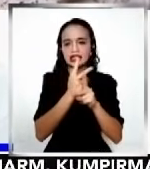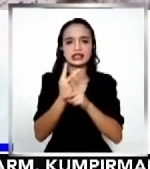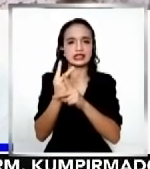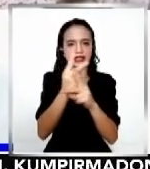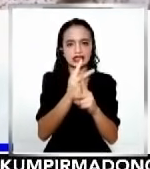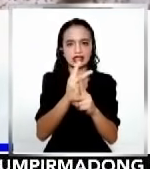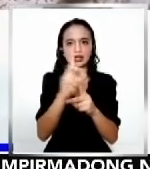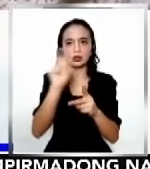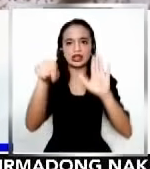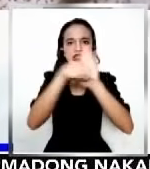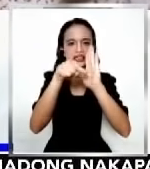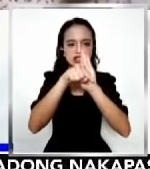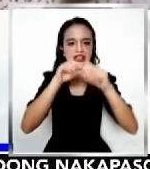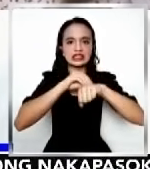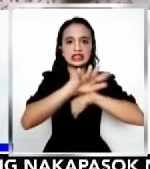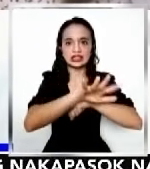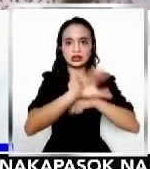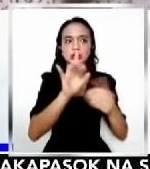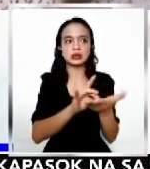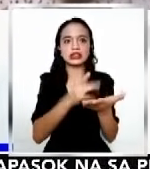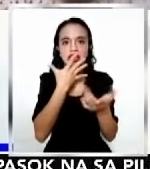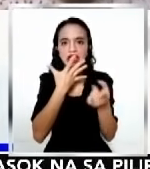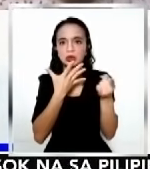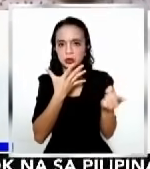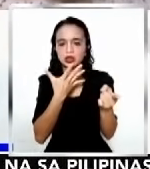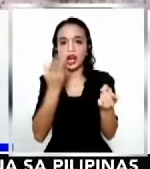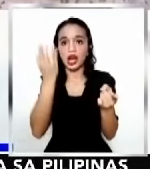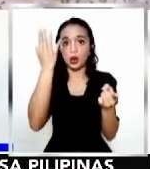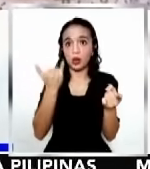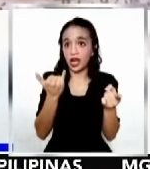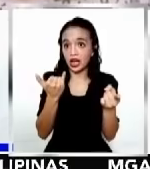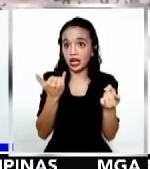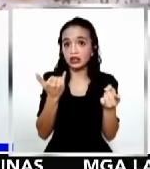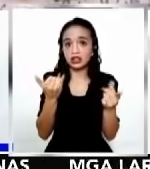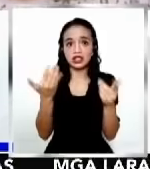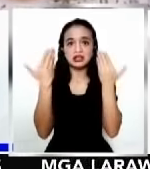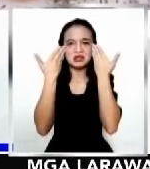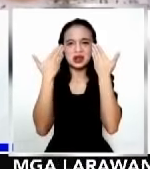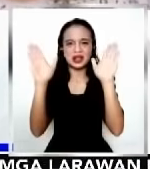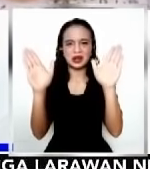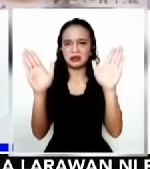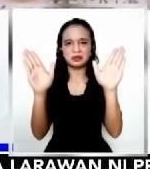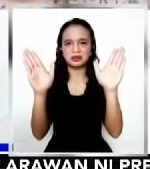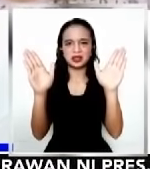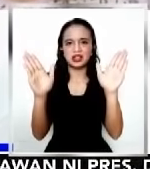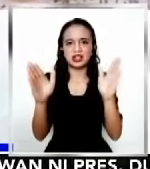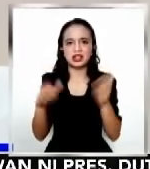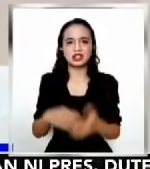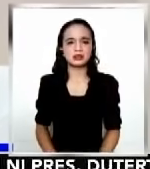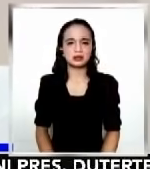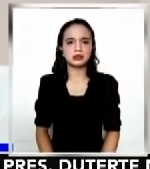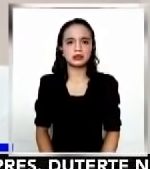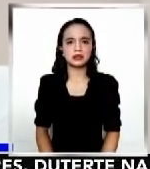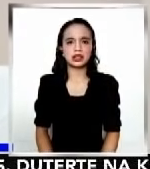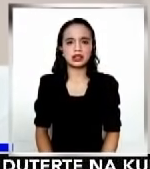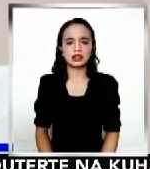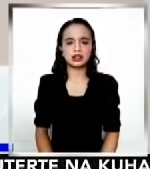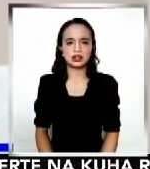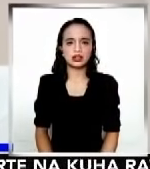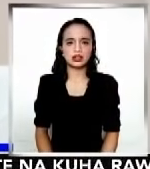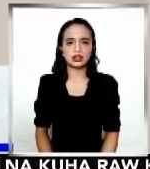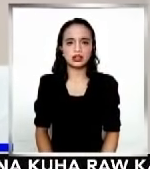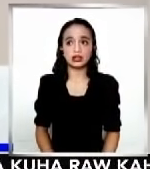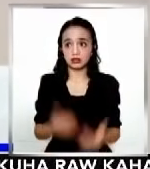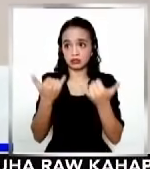ng gamot na yan dahil hindi natin alam at this particular dose. Kasi this is the first time na ginagamit sa